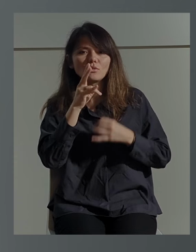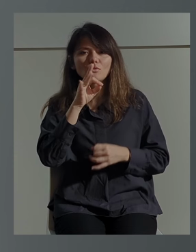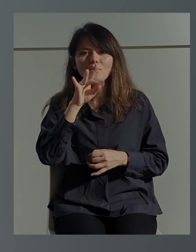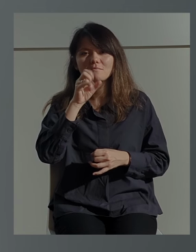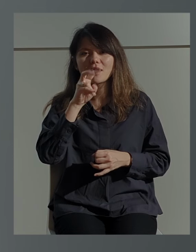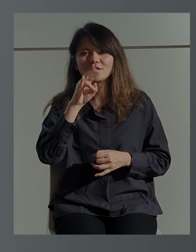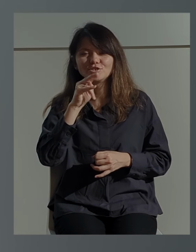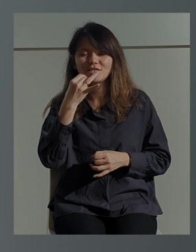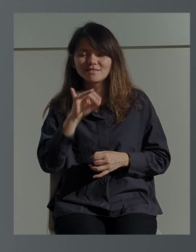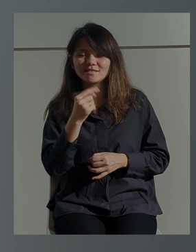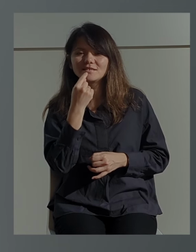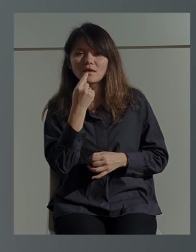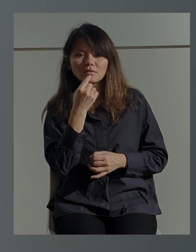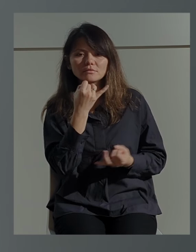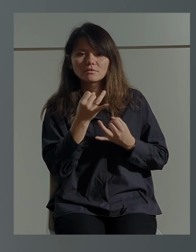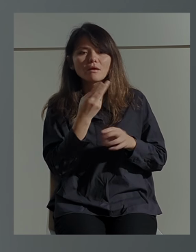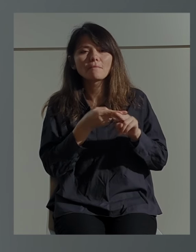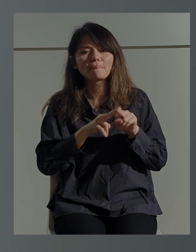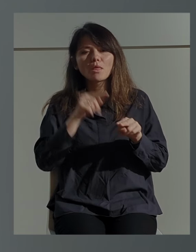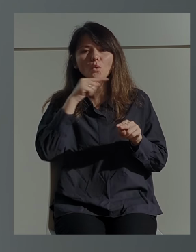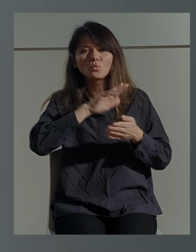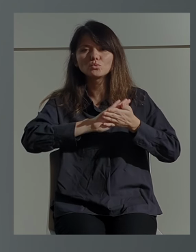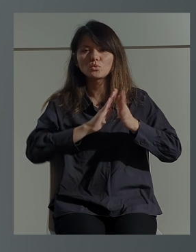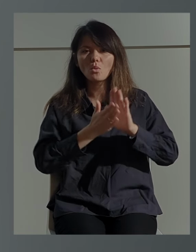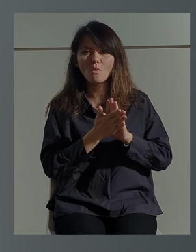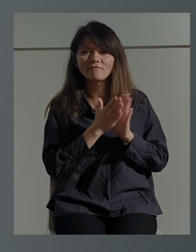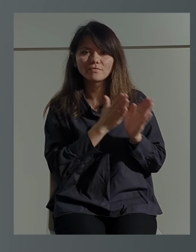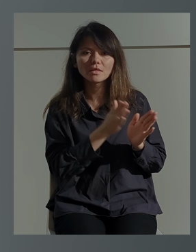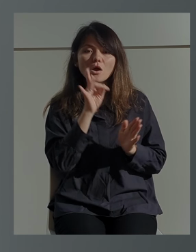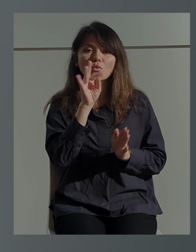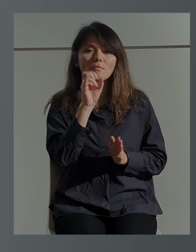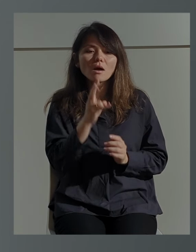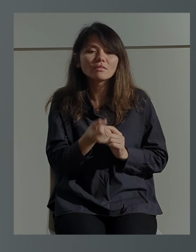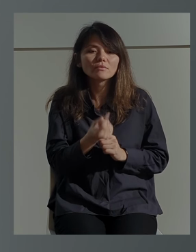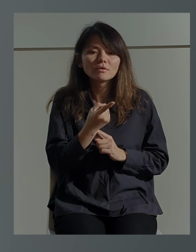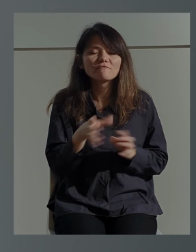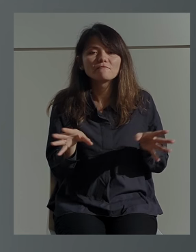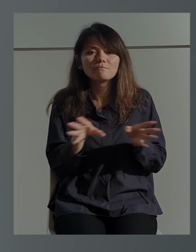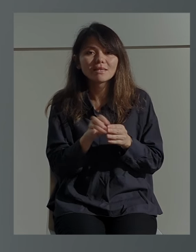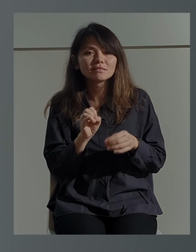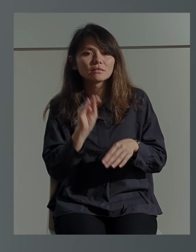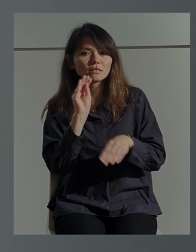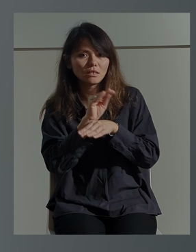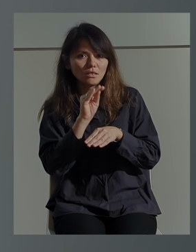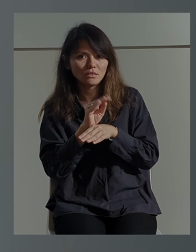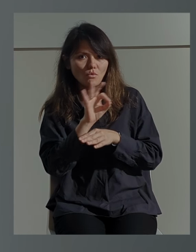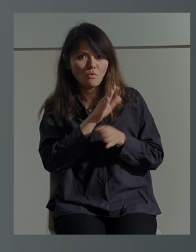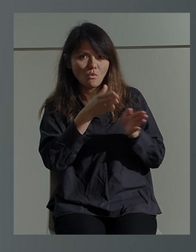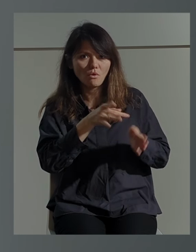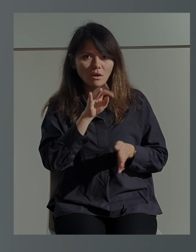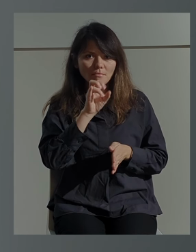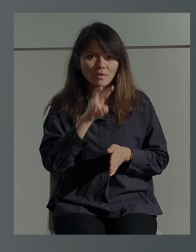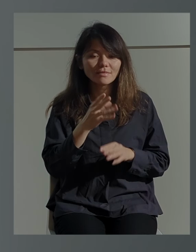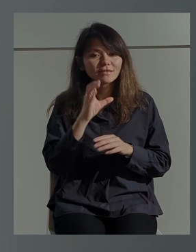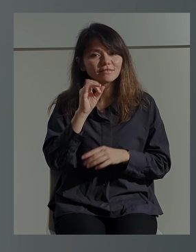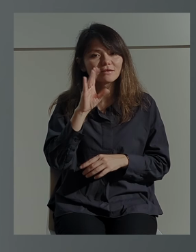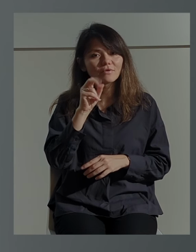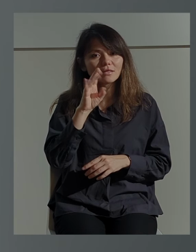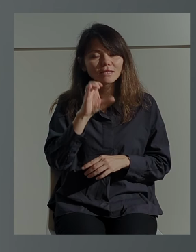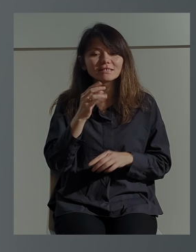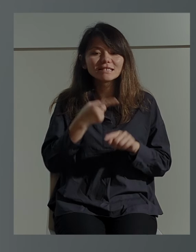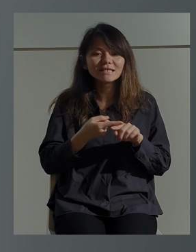достаточно условен потому что ну в общем Роман возникает вместе с критикой романа Да в этом смысле Сервантес